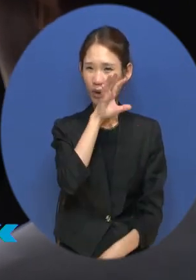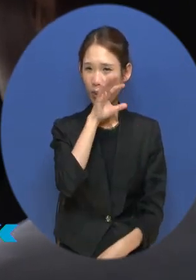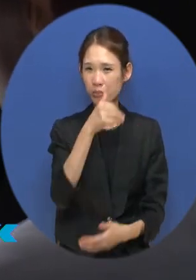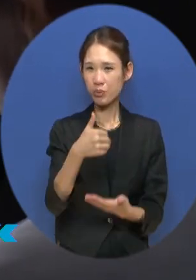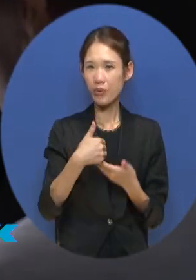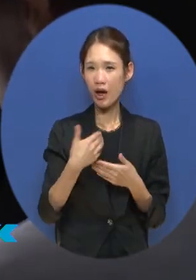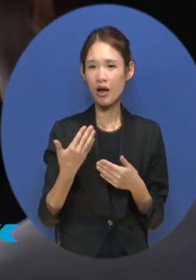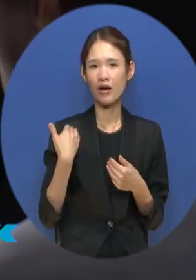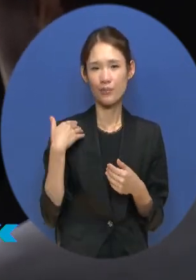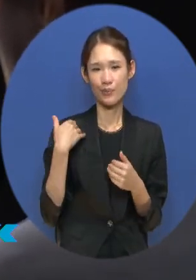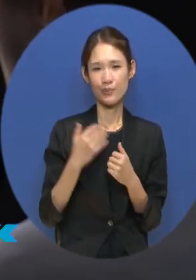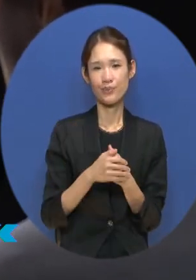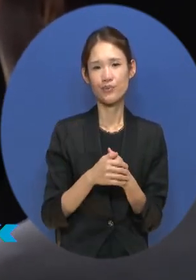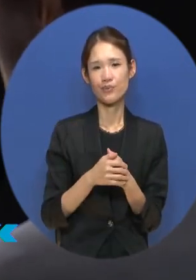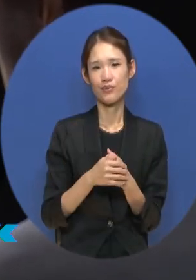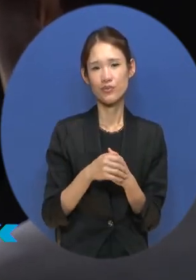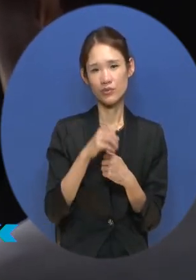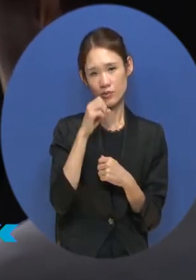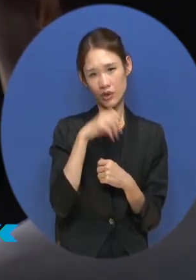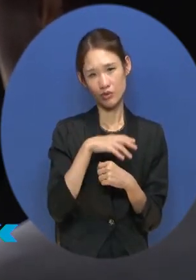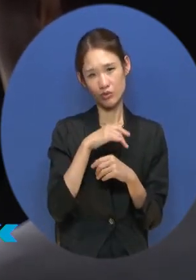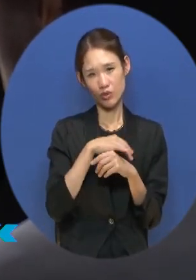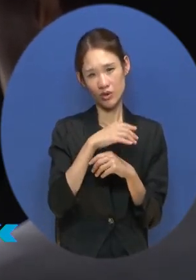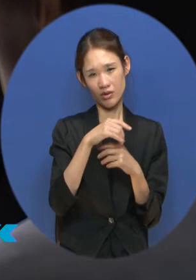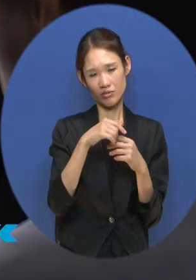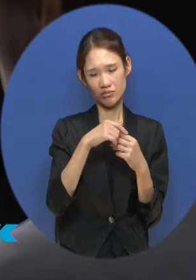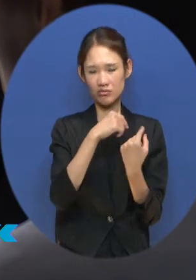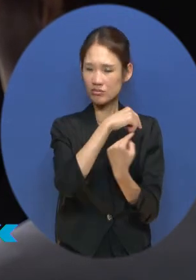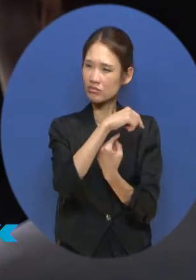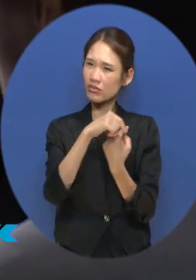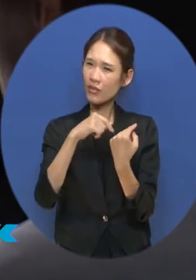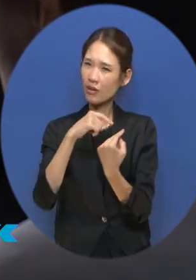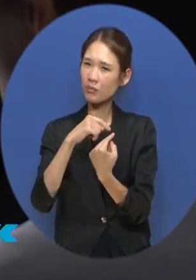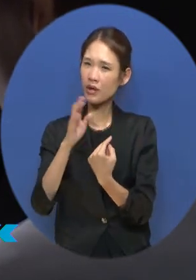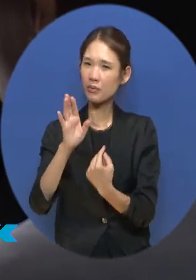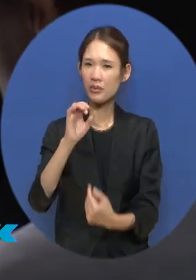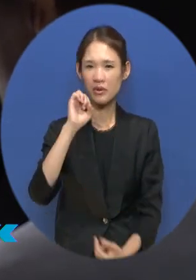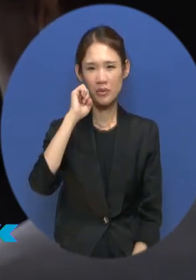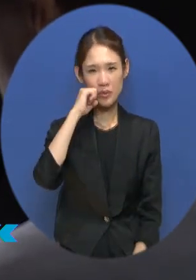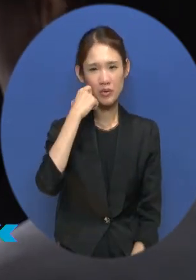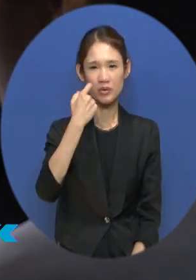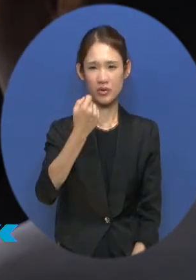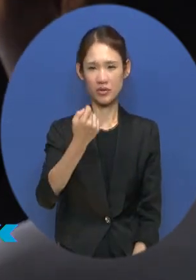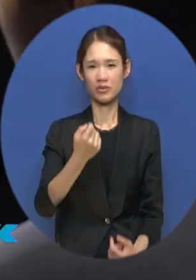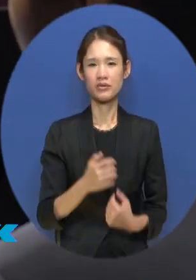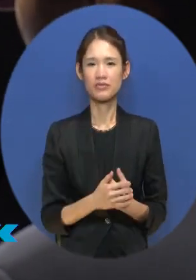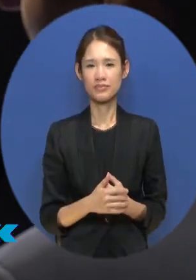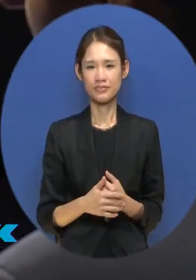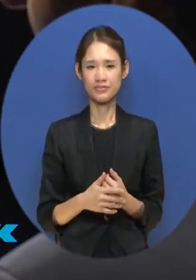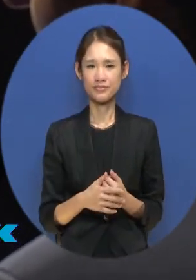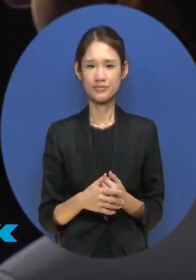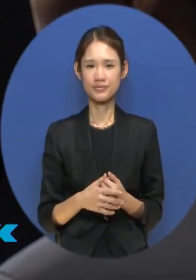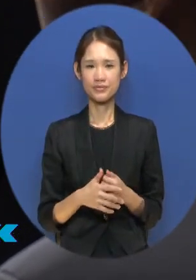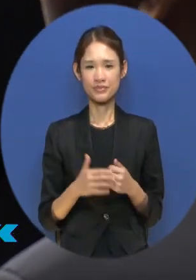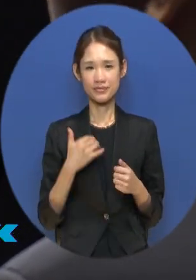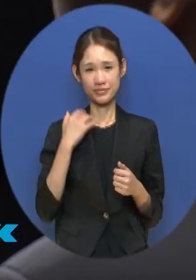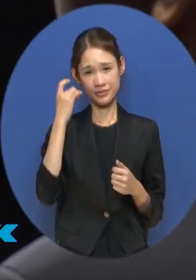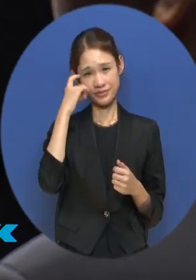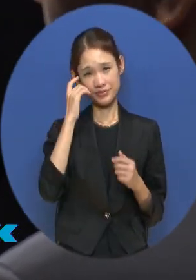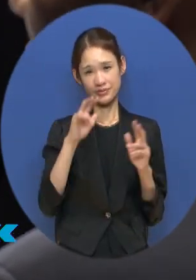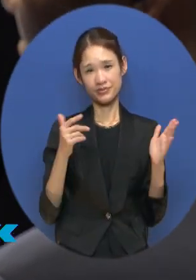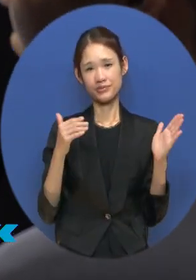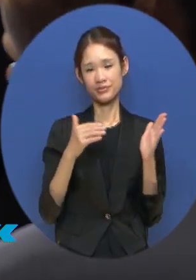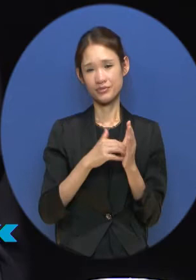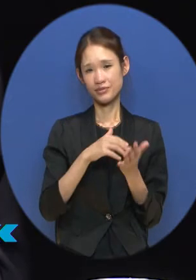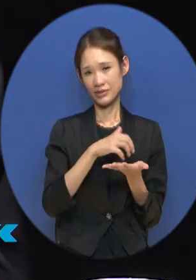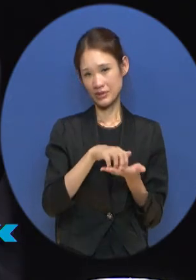발생을 할 수도 있고요. 그래서 단순 환기 그것도 좀 쉽지가 않은 그렇죠. 것 같아요. 제가 보기에는 이제 지금까지는